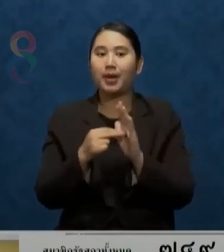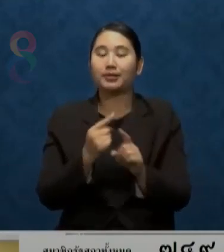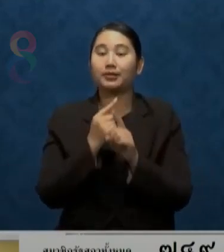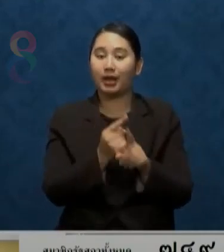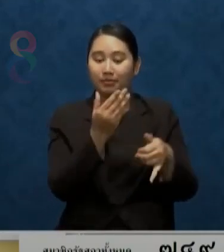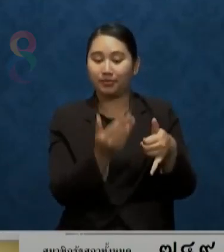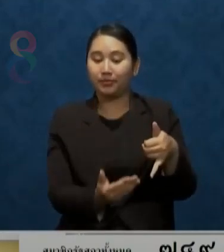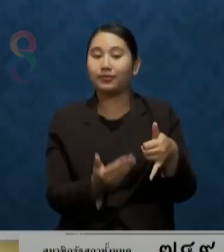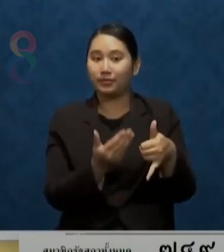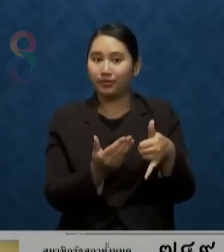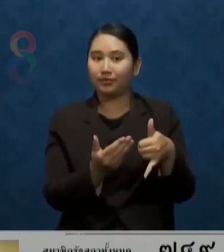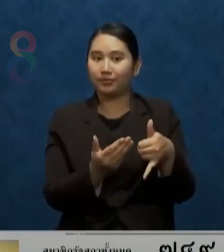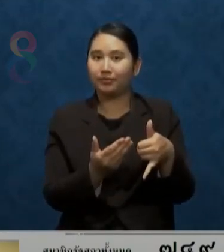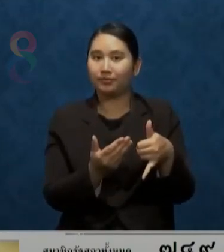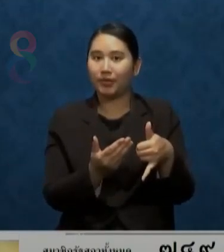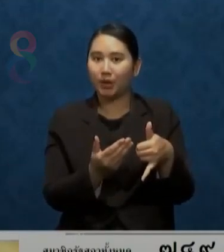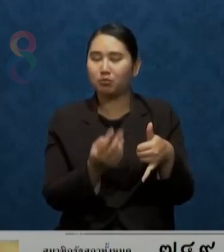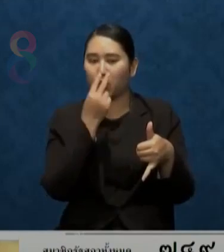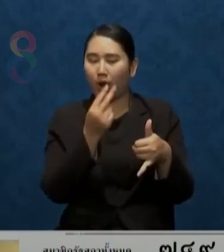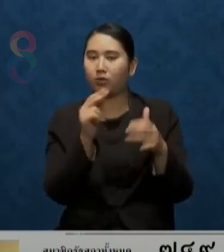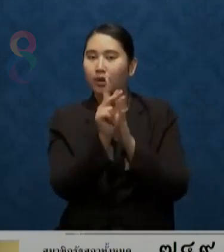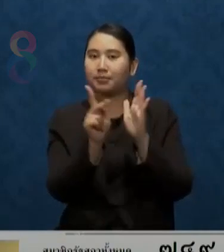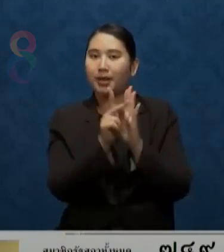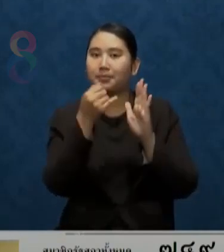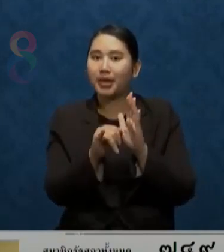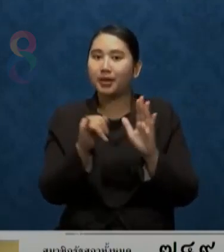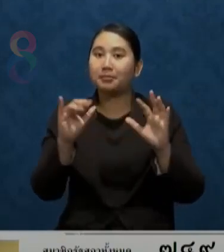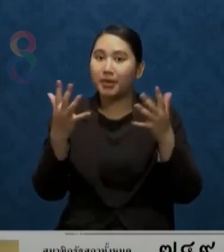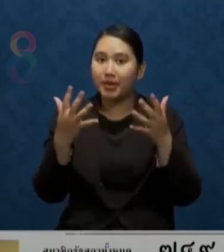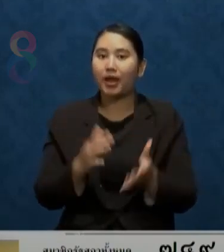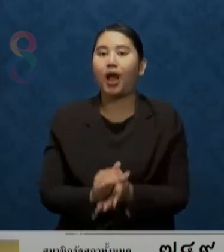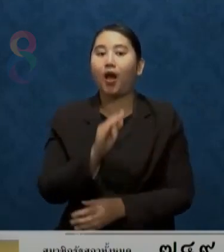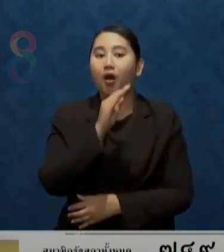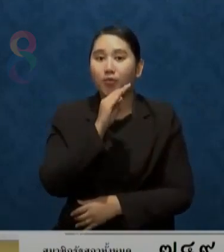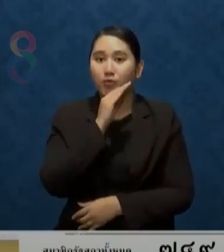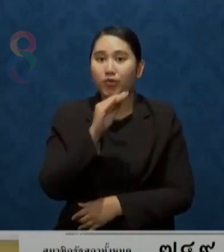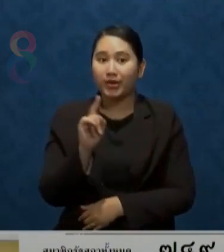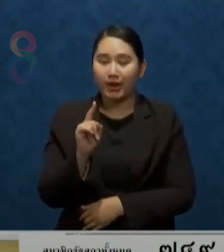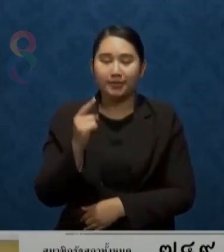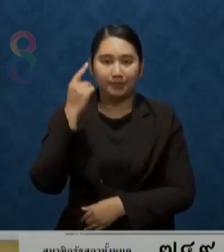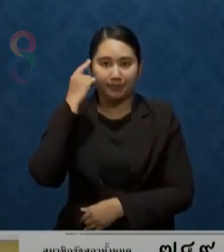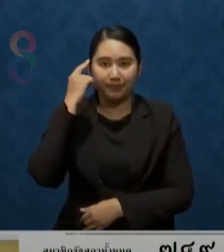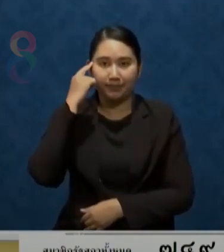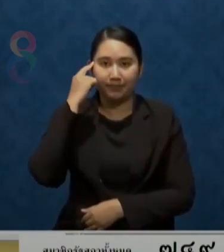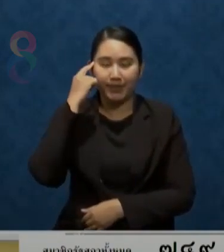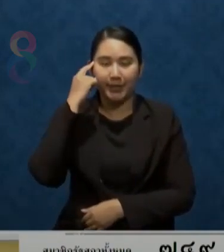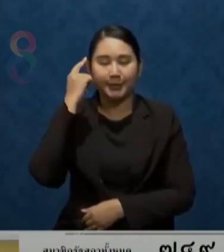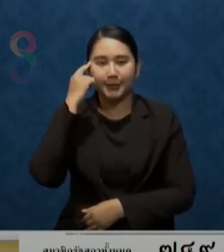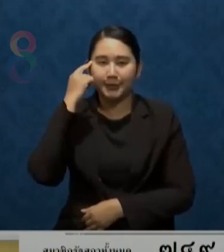ณสมบัติลักษณะต้องห้ามถ้าหากว่าท่านยังมีความ